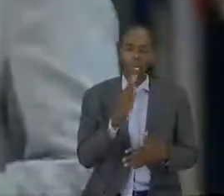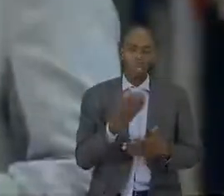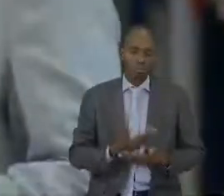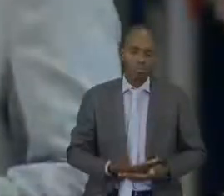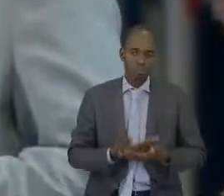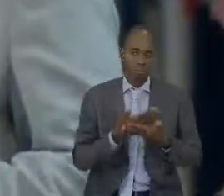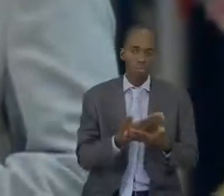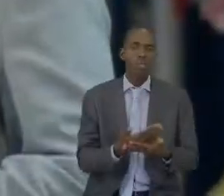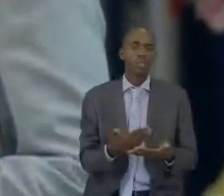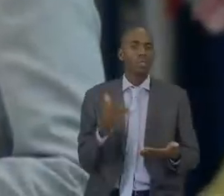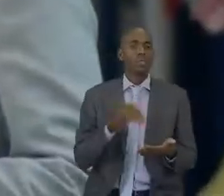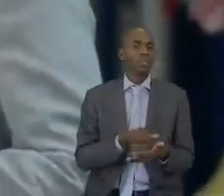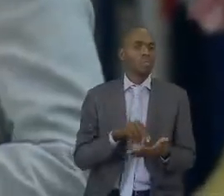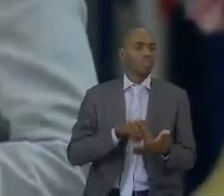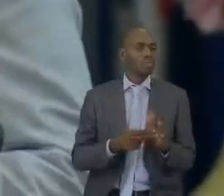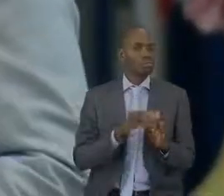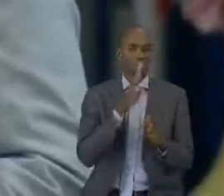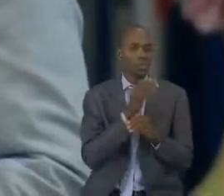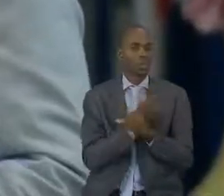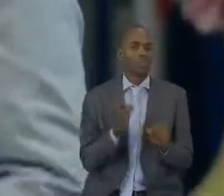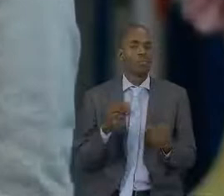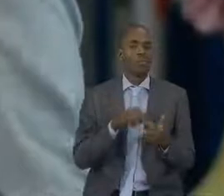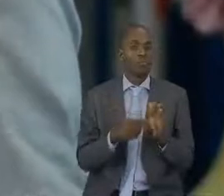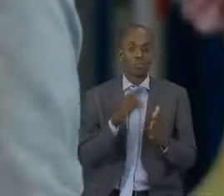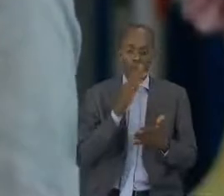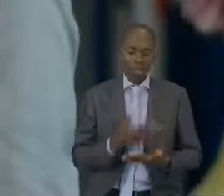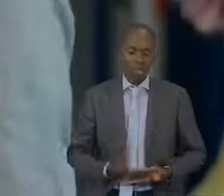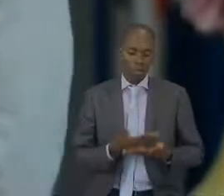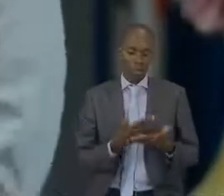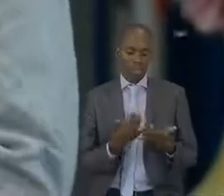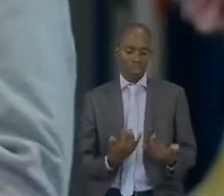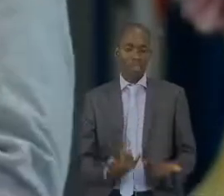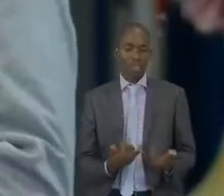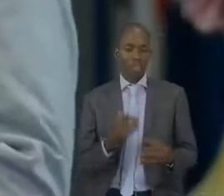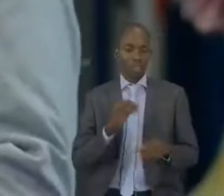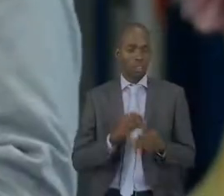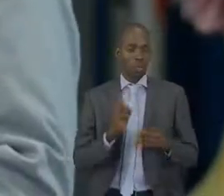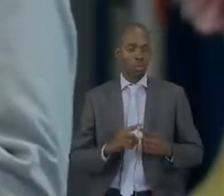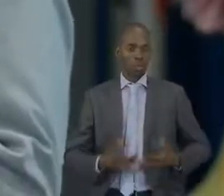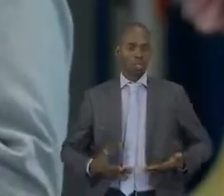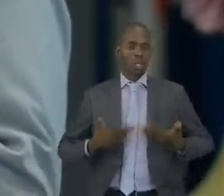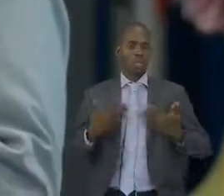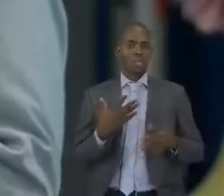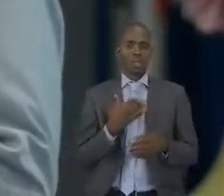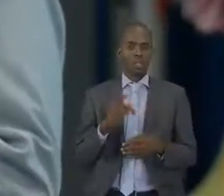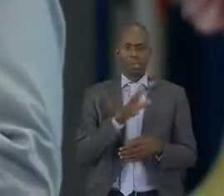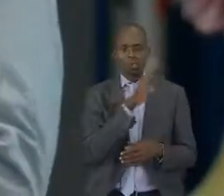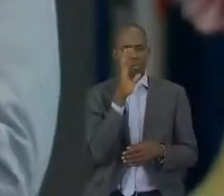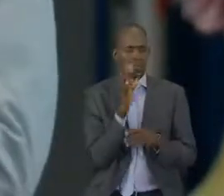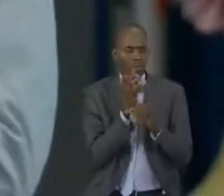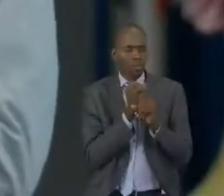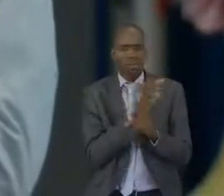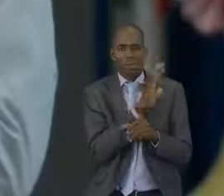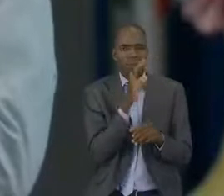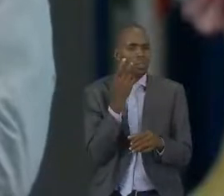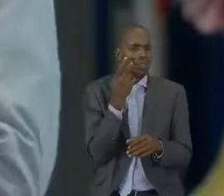nouveau. C'est comme si tu nais maintenant dans la vie et tu n'as jamais vu une